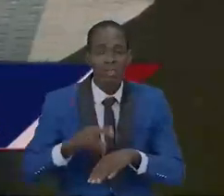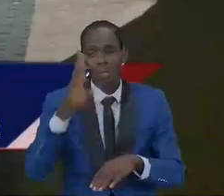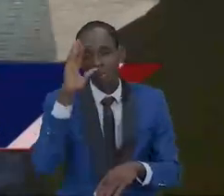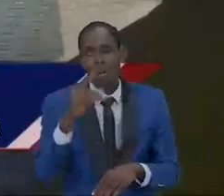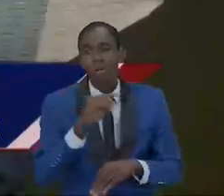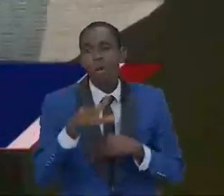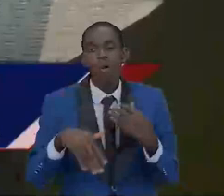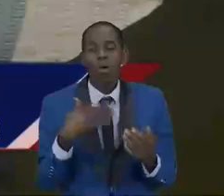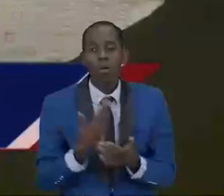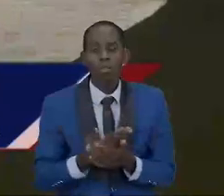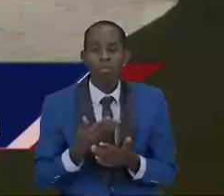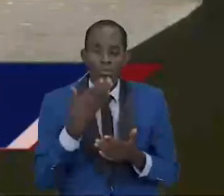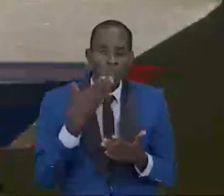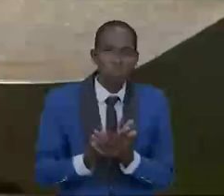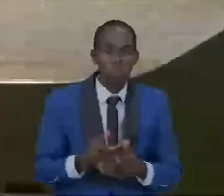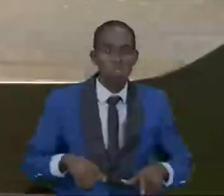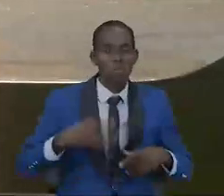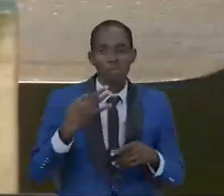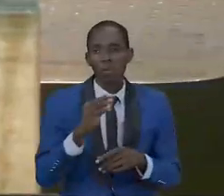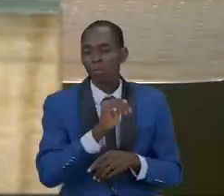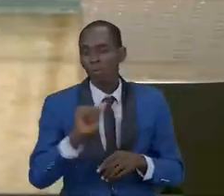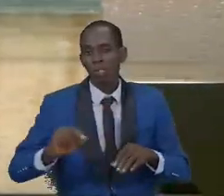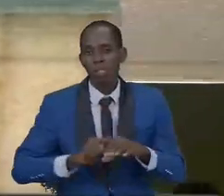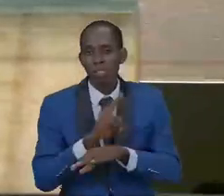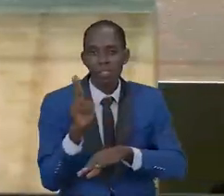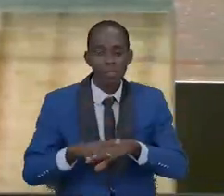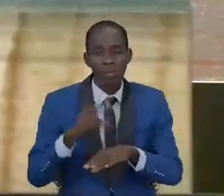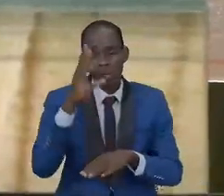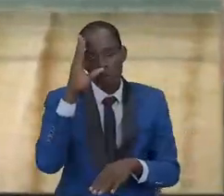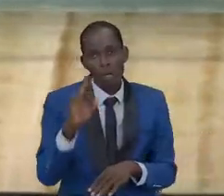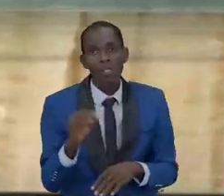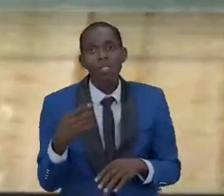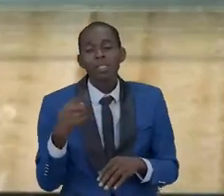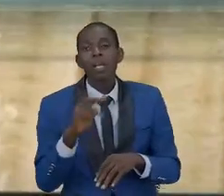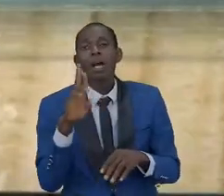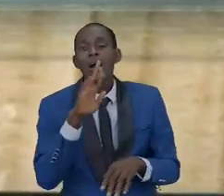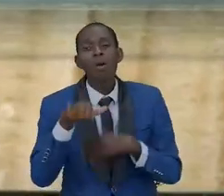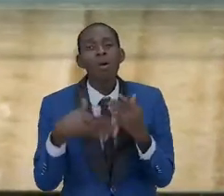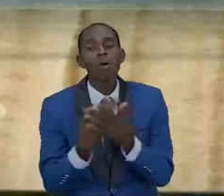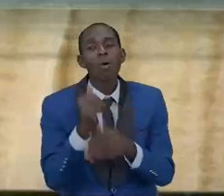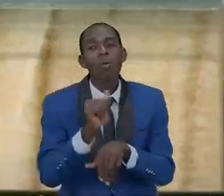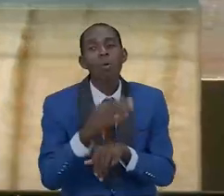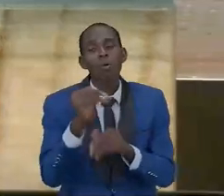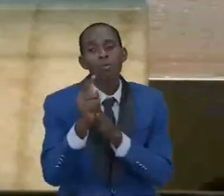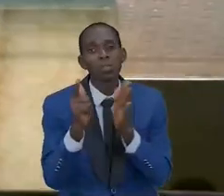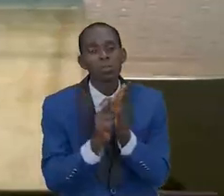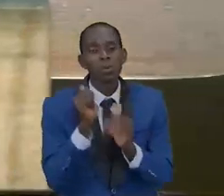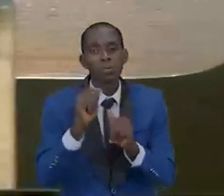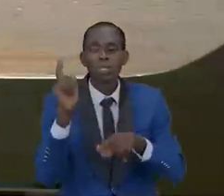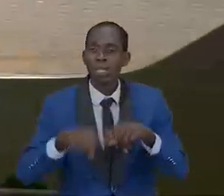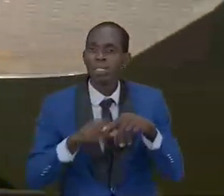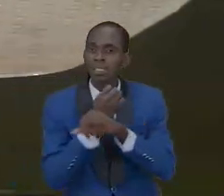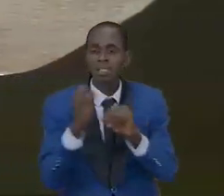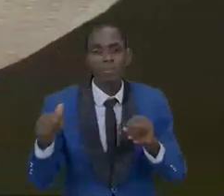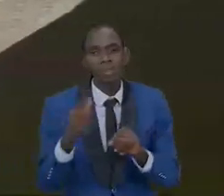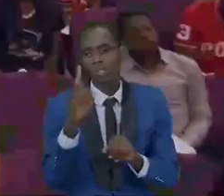de l'homme naturel réside des œuvres de la loi et cela ne peut pas justifier quelqu'un Philippe chapitre